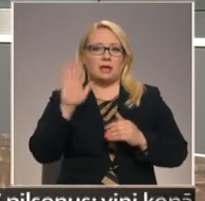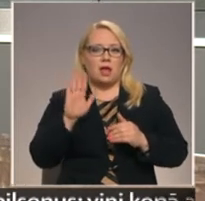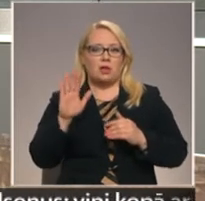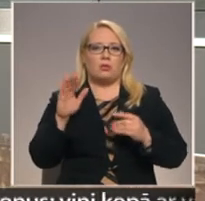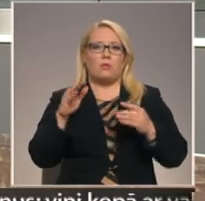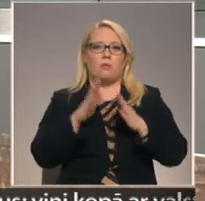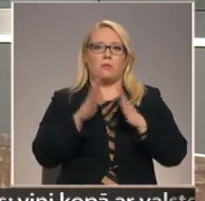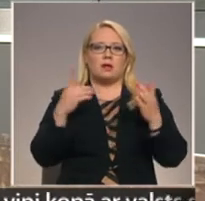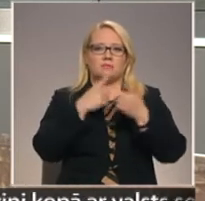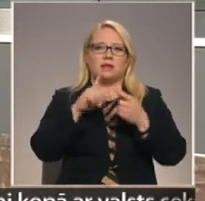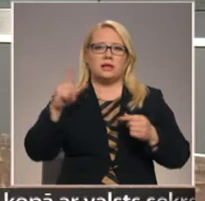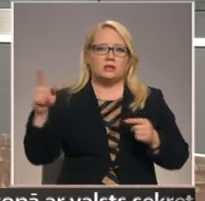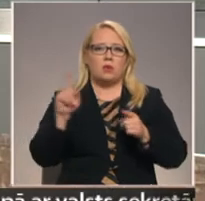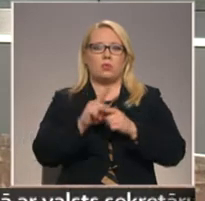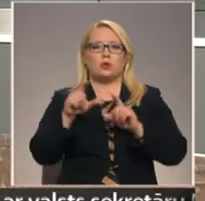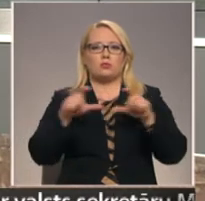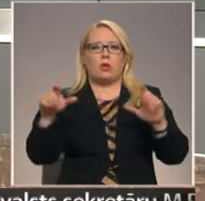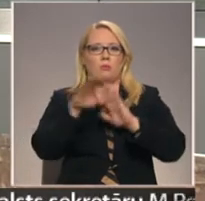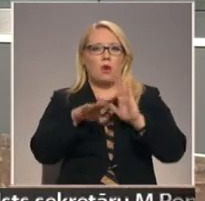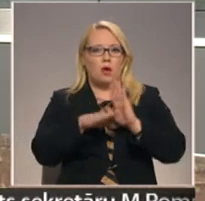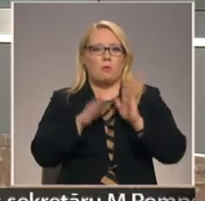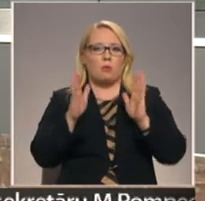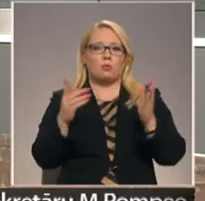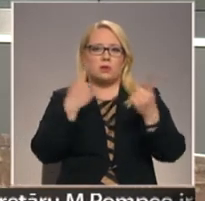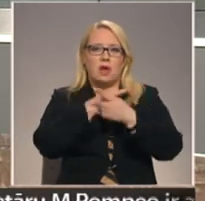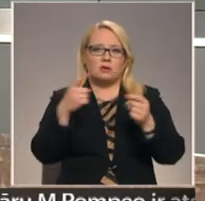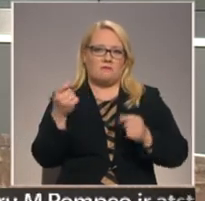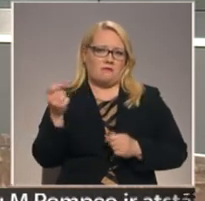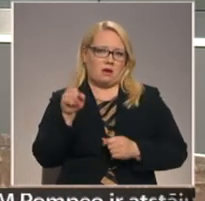skolu programmās, būtu jāvēsta vairāk un biežāk. Latgales kolēģi turpina.